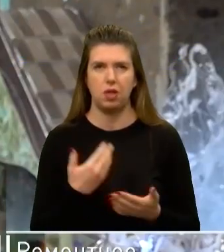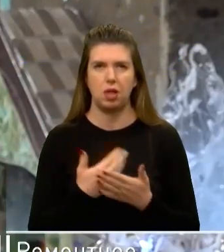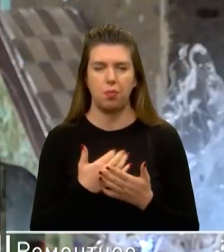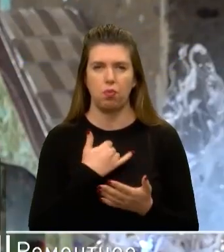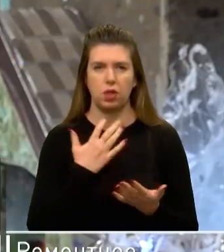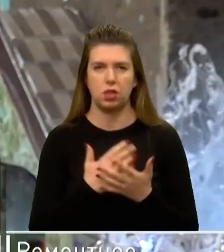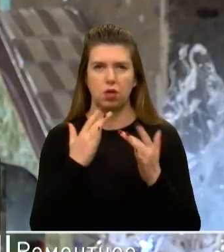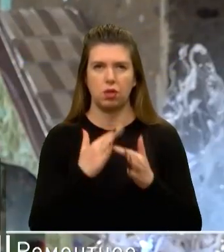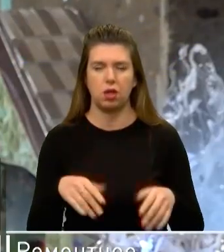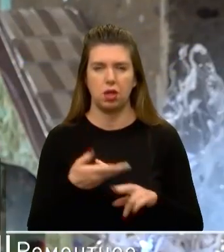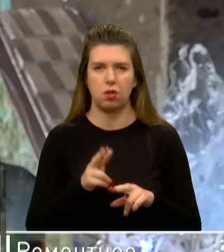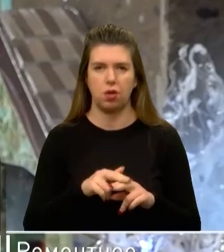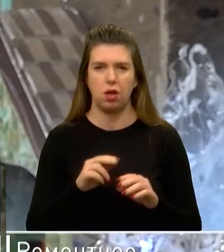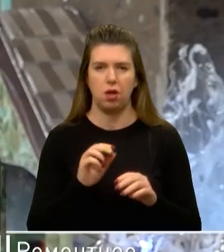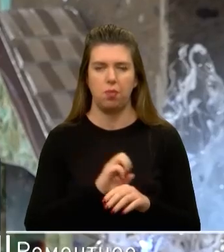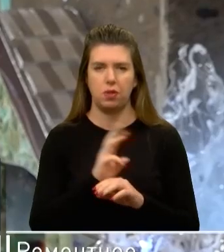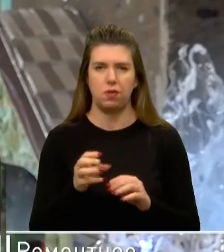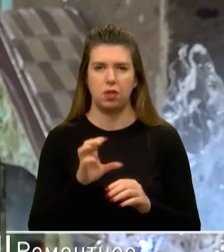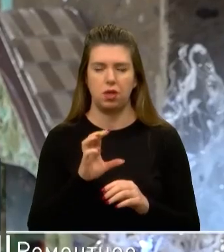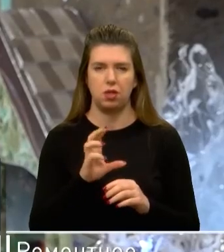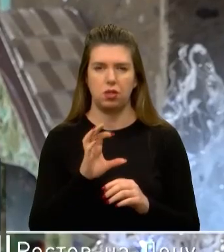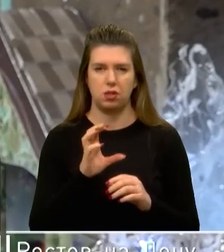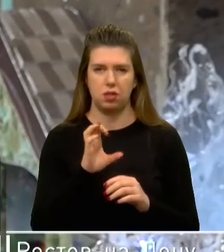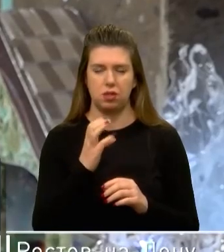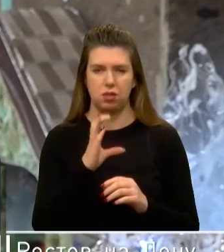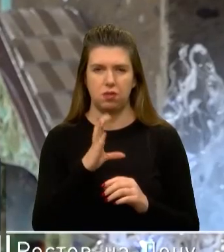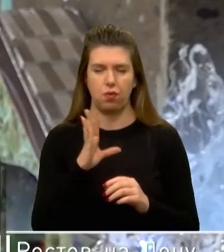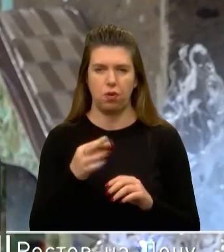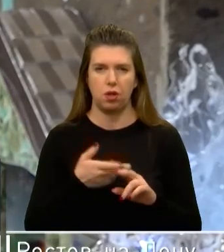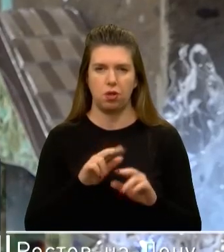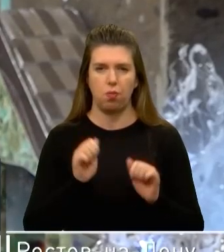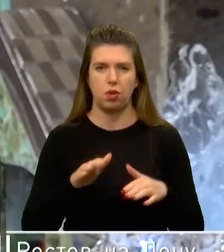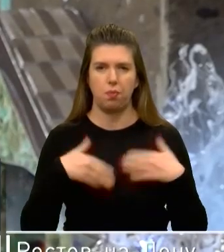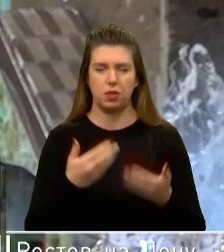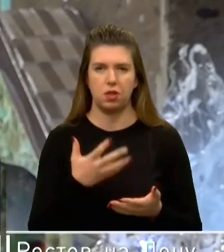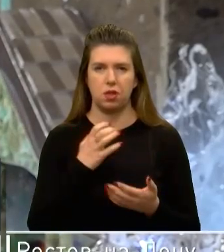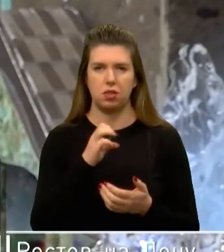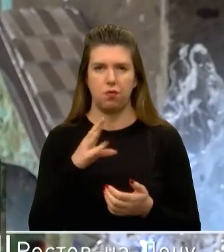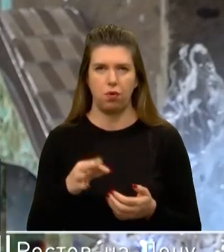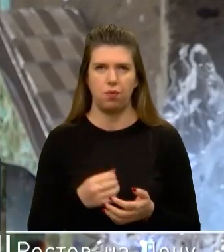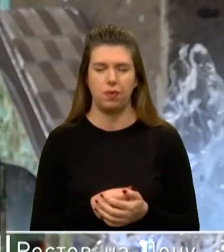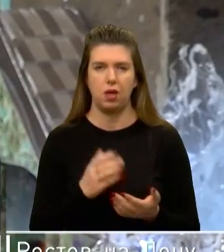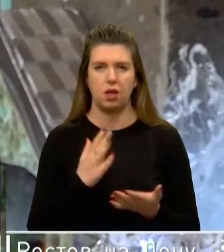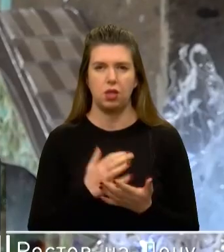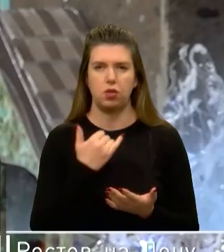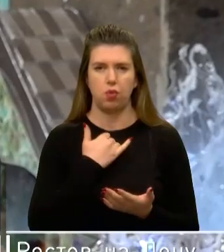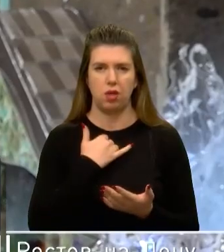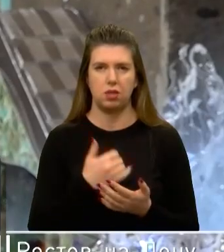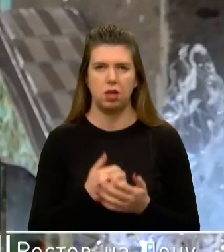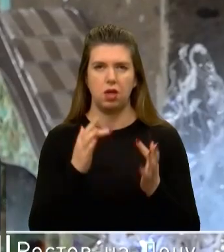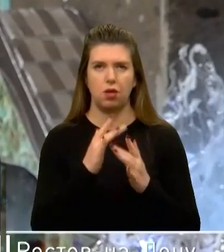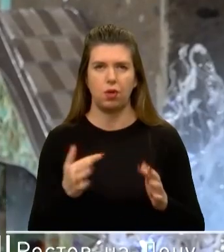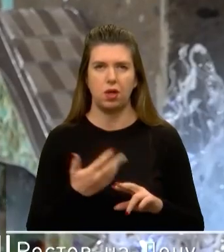у нас есть Ёлка которая посвящена специальной военной операции чтобы могли поздравить бойцов сво да А есть у нас